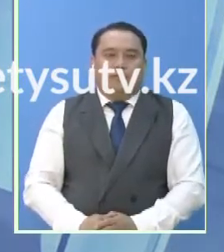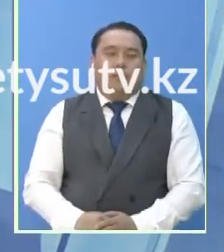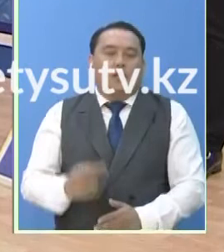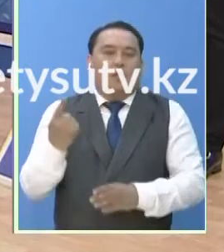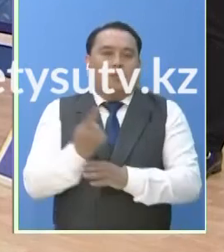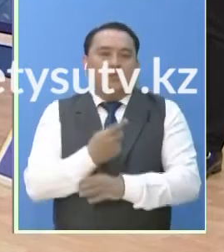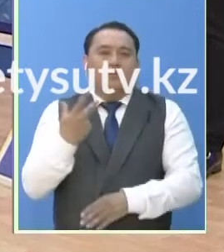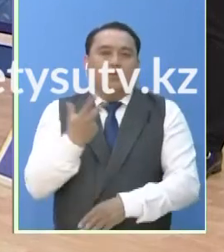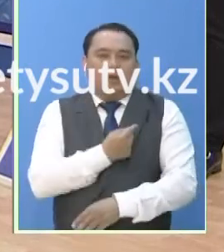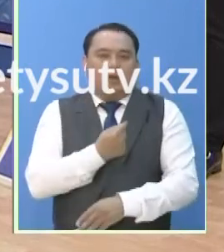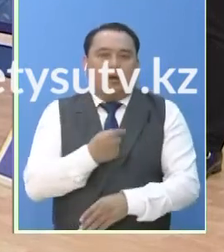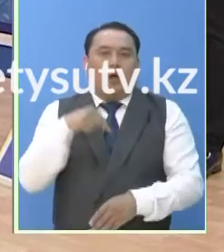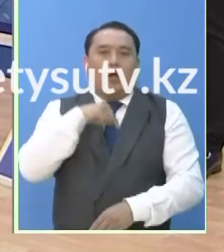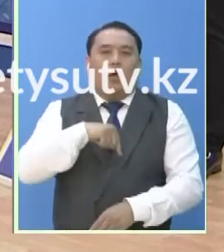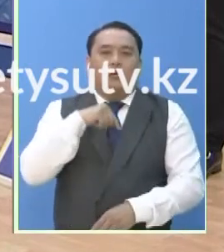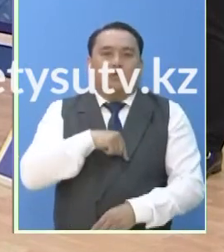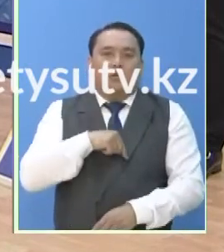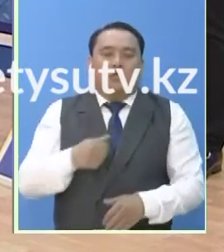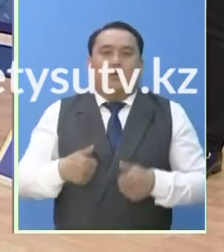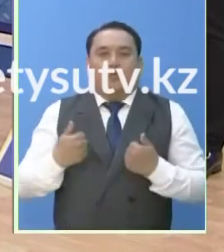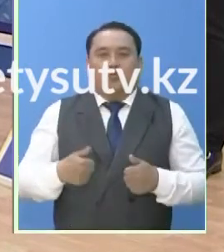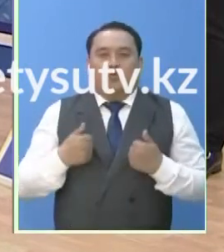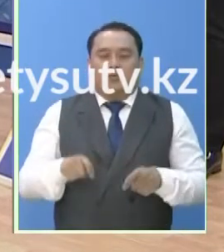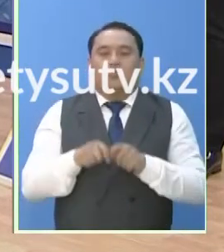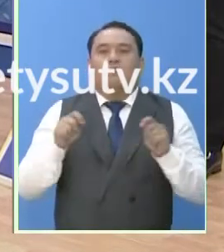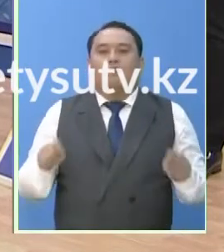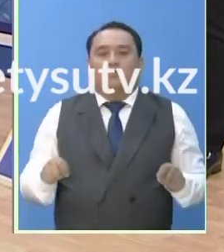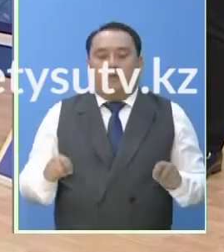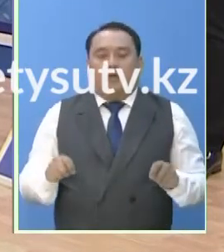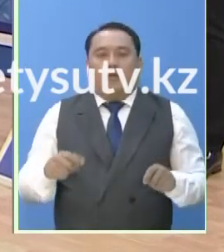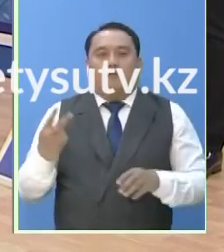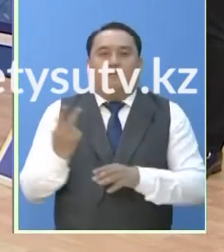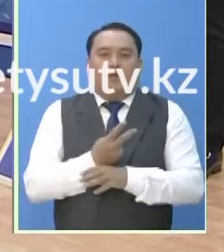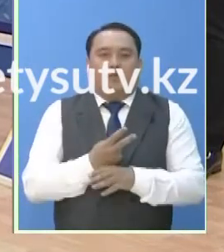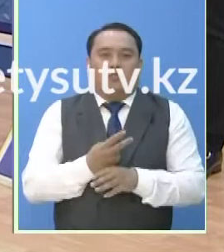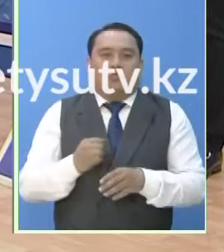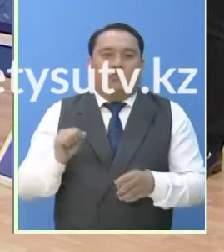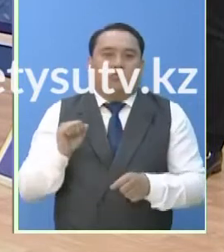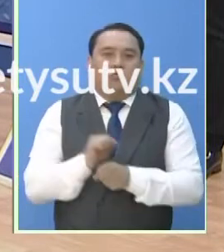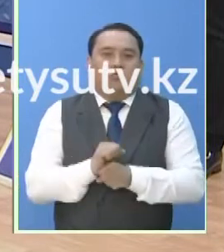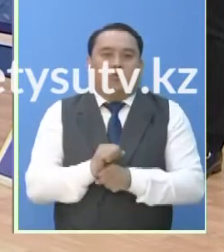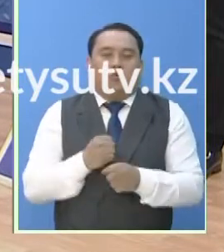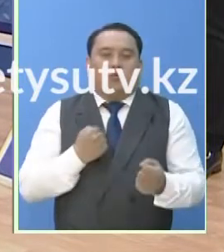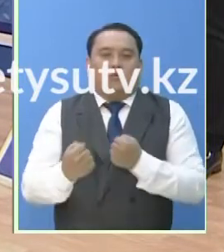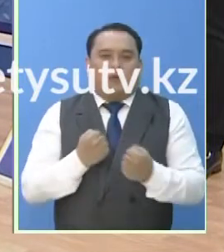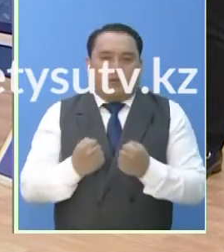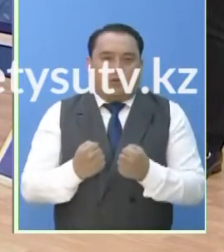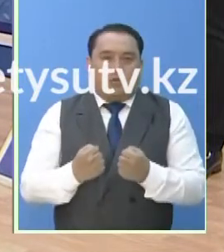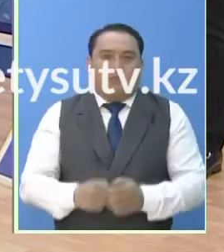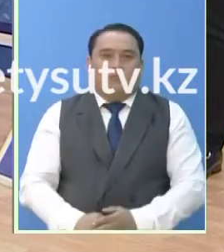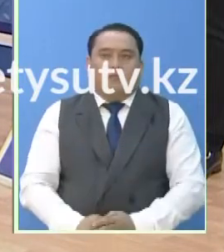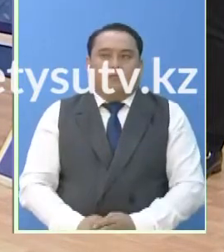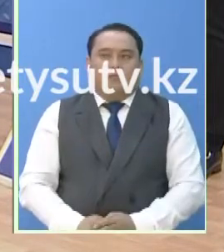салған кезде ол организмде адамда иммунитет вырабатывает. Екінші компонент закрепляющий дейді, соны ұстап қалу.